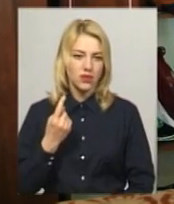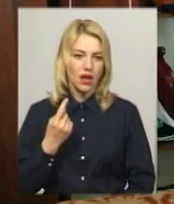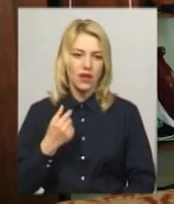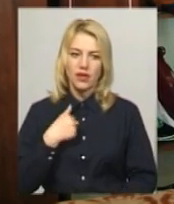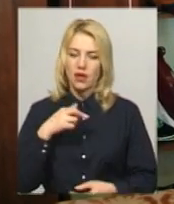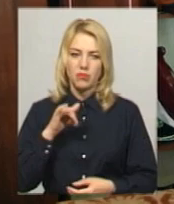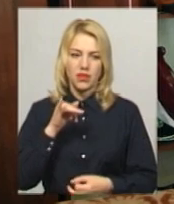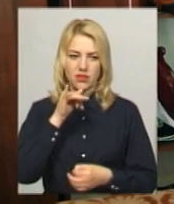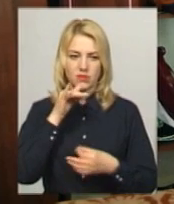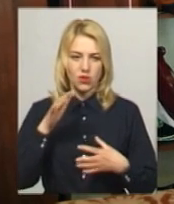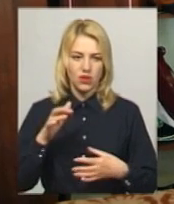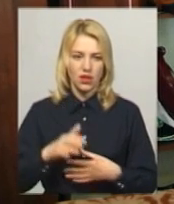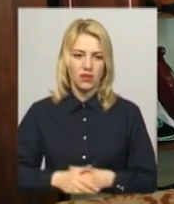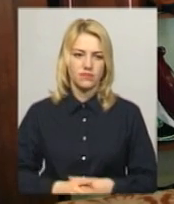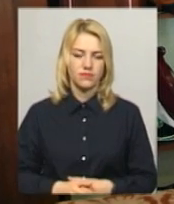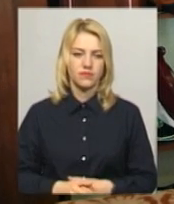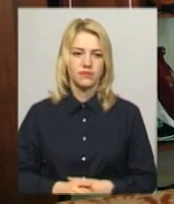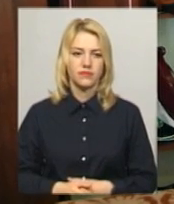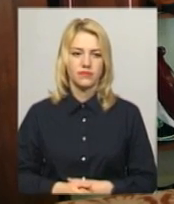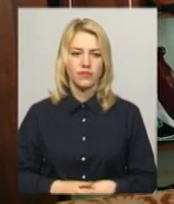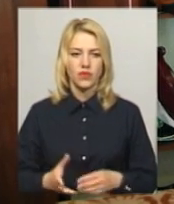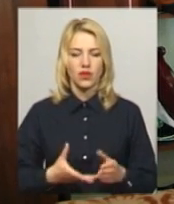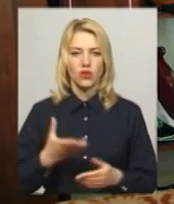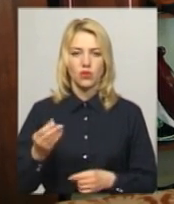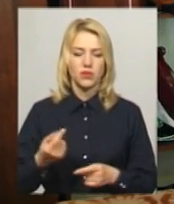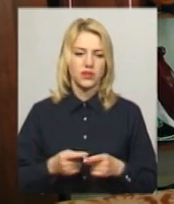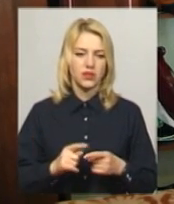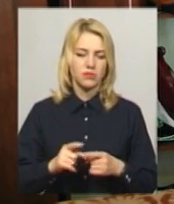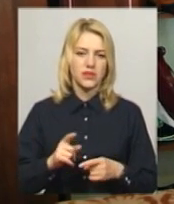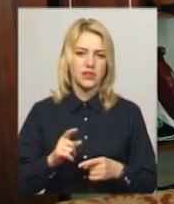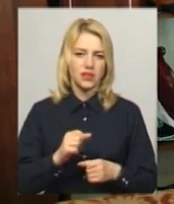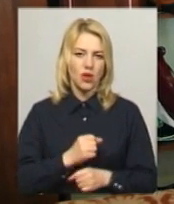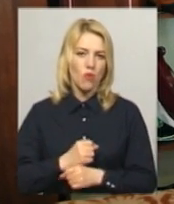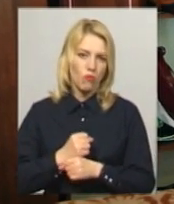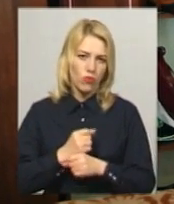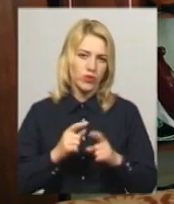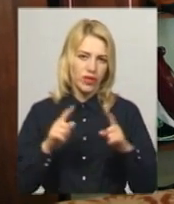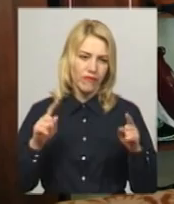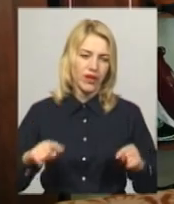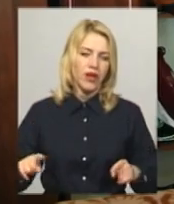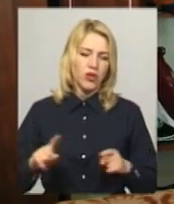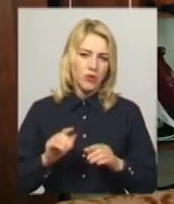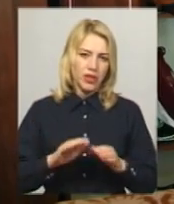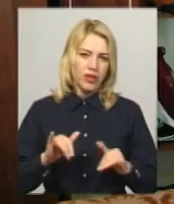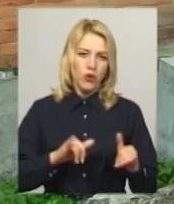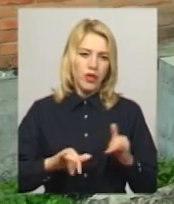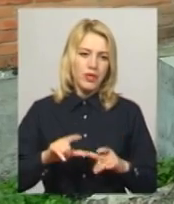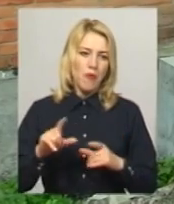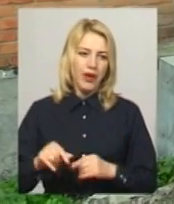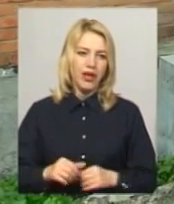би не змогла оплатити їм ці путівки, щоб вони десь поїхали.